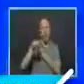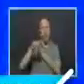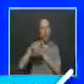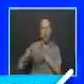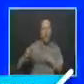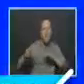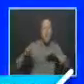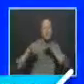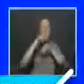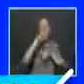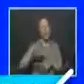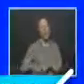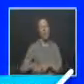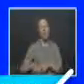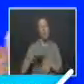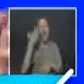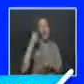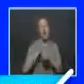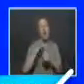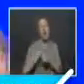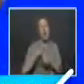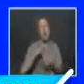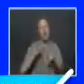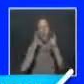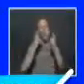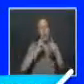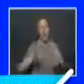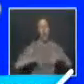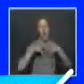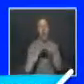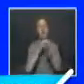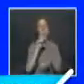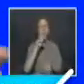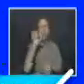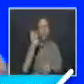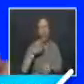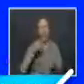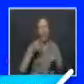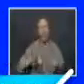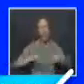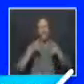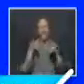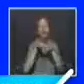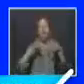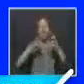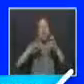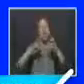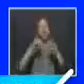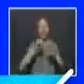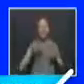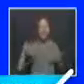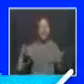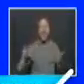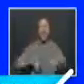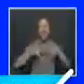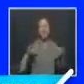אותו מפה, הייתי עושה את זה. אני במקרה לא חי עם האמא שלו, אנחנו חיים באותו יישוב, אנחנו לא חיים ביחד. אני לא יכול לקחת את הילד שלי היום ולכת לארץ. הייתי